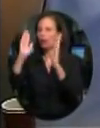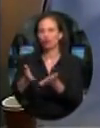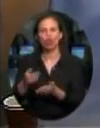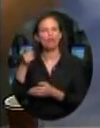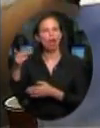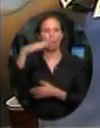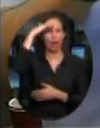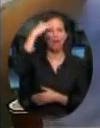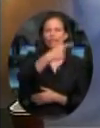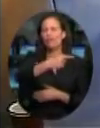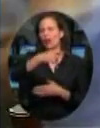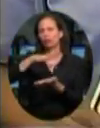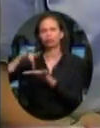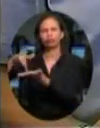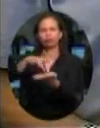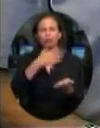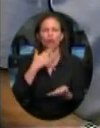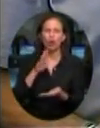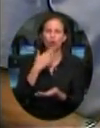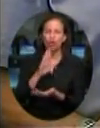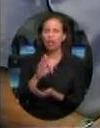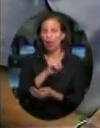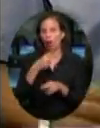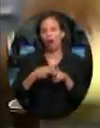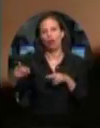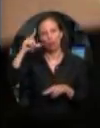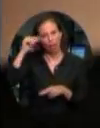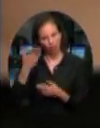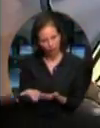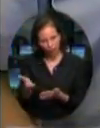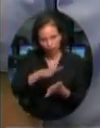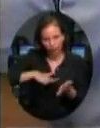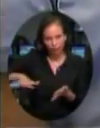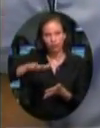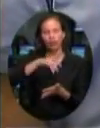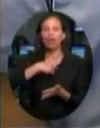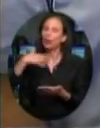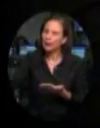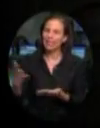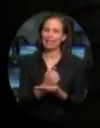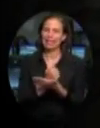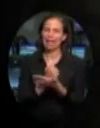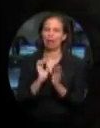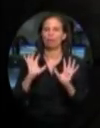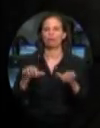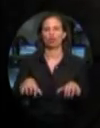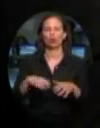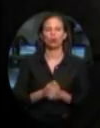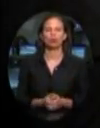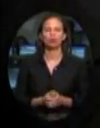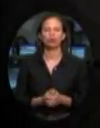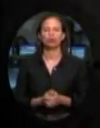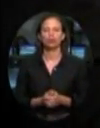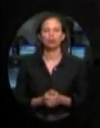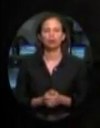בחיפה, בירושלים, ולא רק בתל אביב רבתי, אנחנו ננצח ונגיע לשלטון. יחד עם כל אלו, האשראי